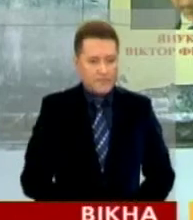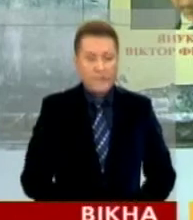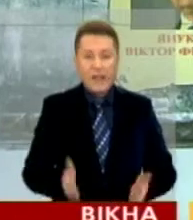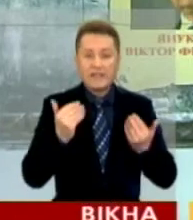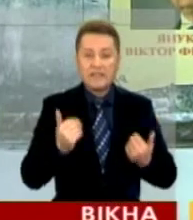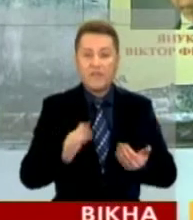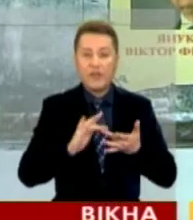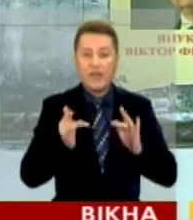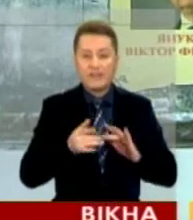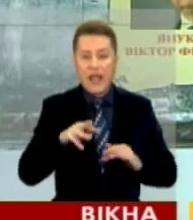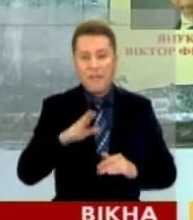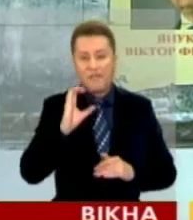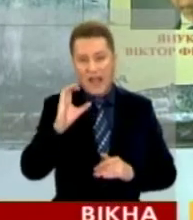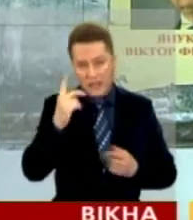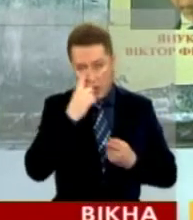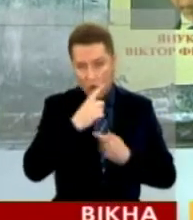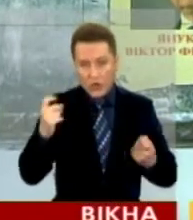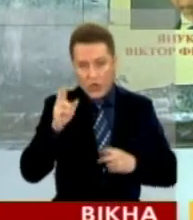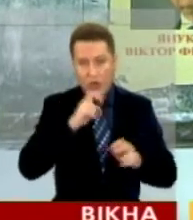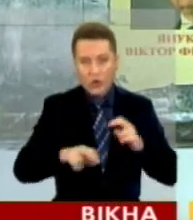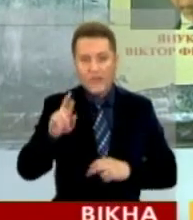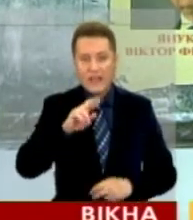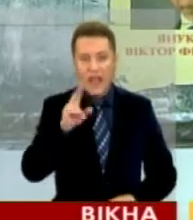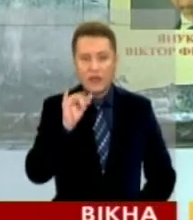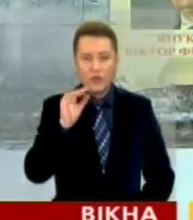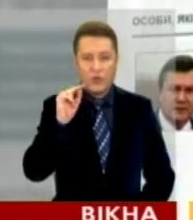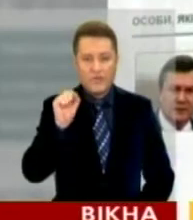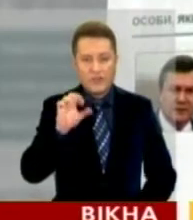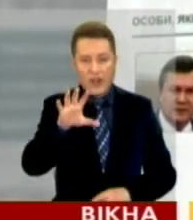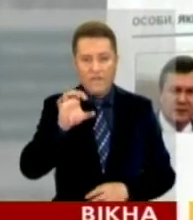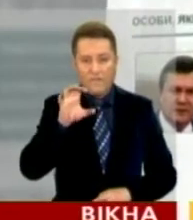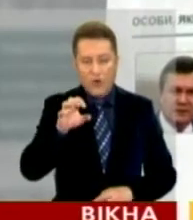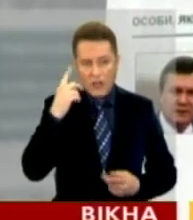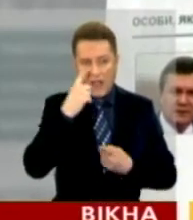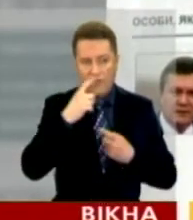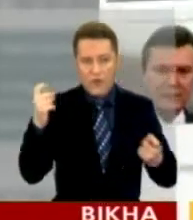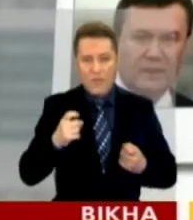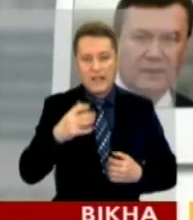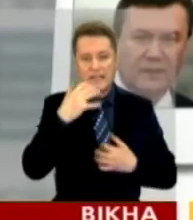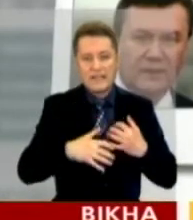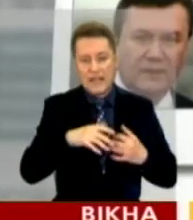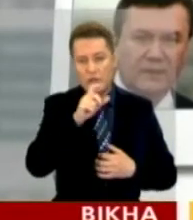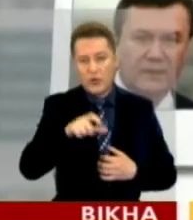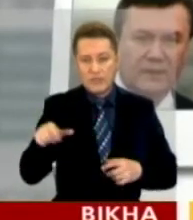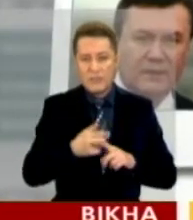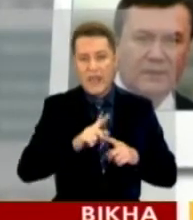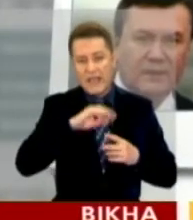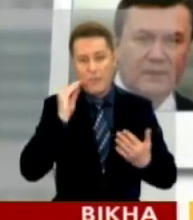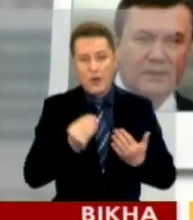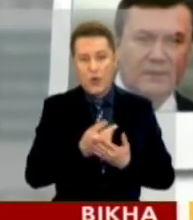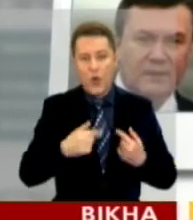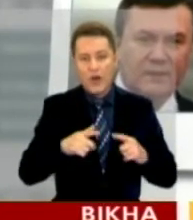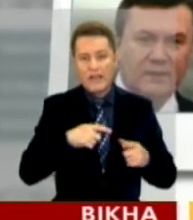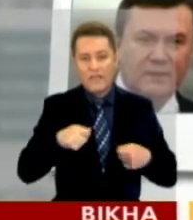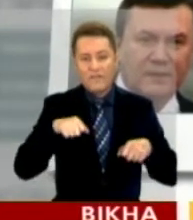Сьогодні сайт МВС розмістив оголошення про розшуки Віктора Януковича. Фото, інформація вказані серед осіб, які переховуються від органів влади, і